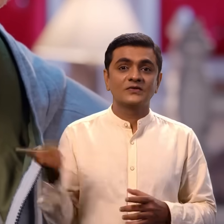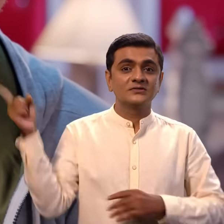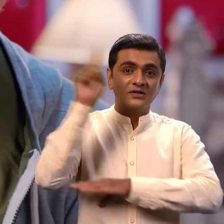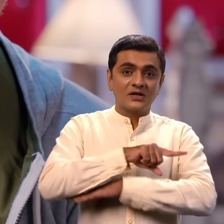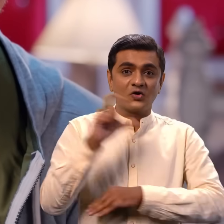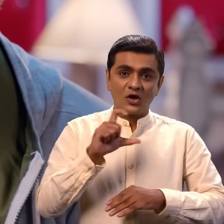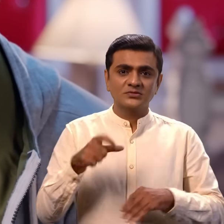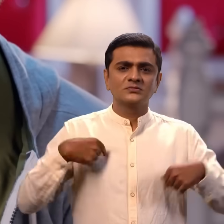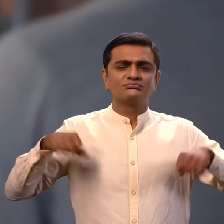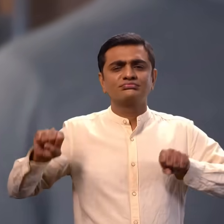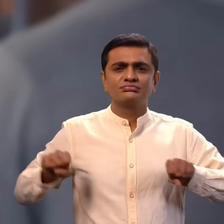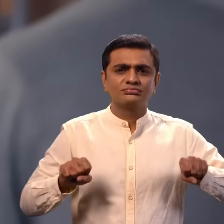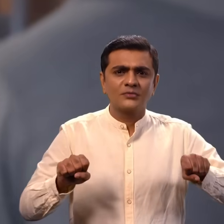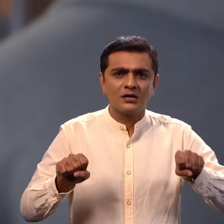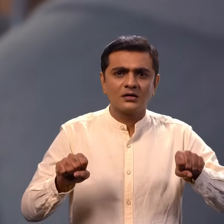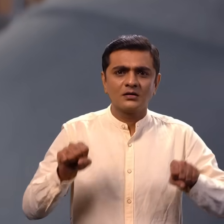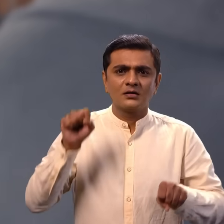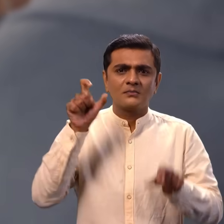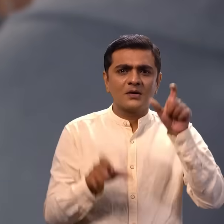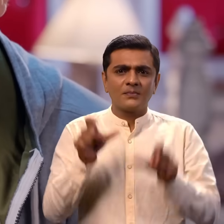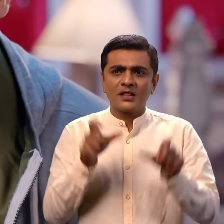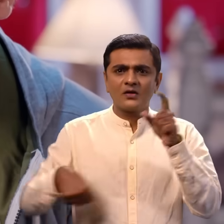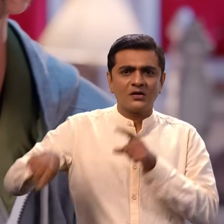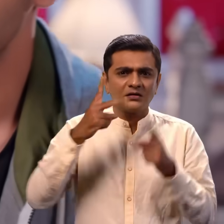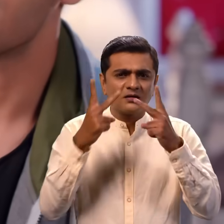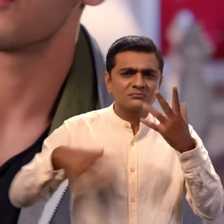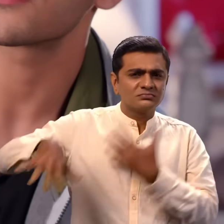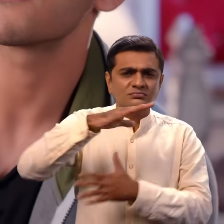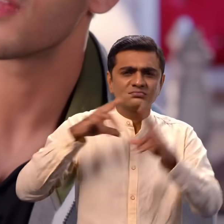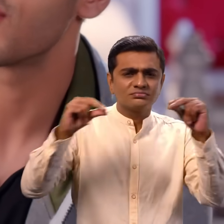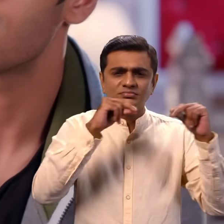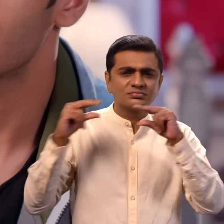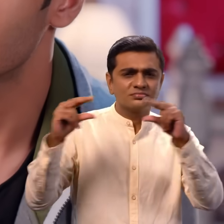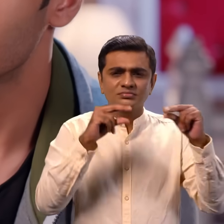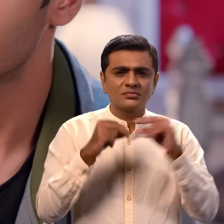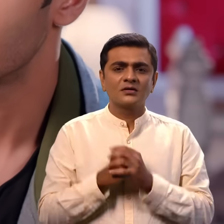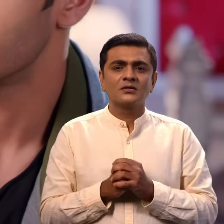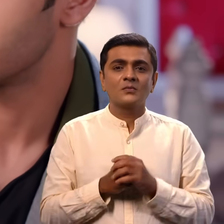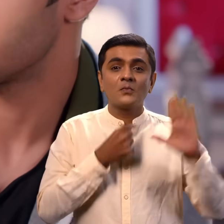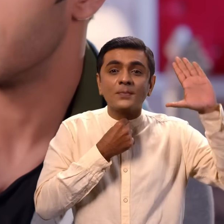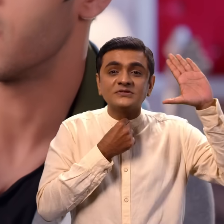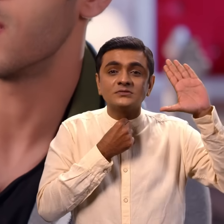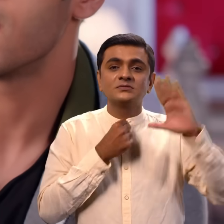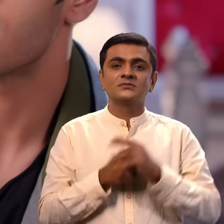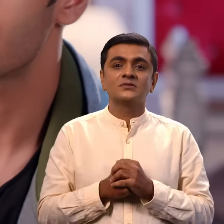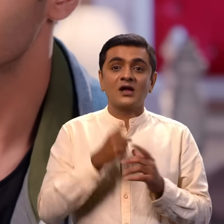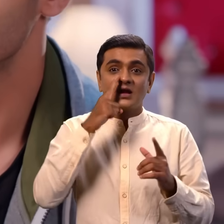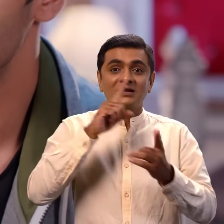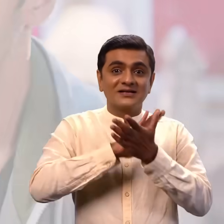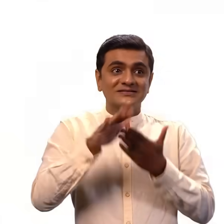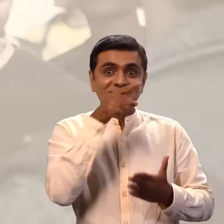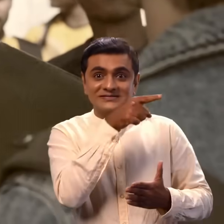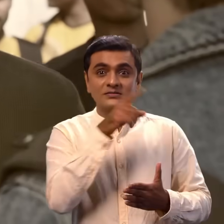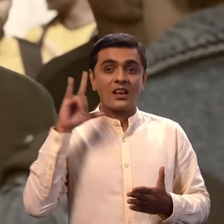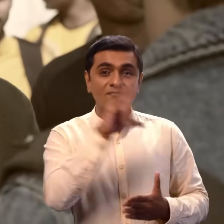दादू, पहला दिन था कॉलेज का। मैं गया अपनी बाइक पे, तो वहां पे बड़ा हुआ सा बना हुआ था कि ओए बाय गॉड की